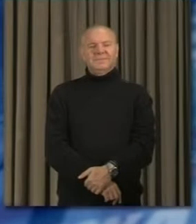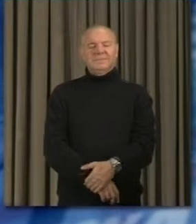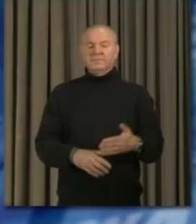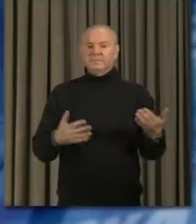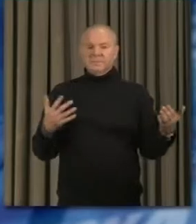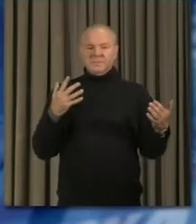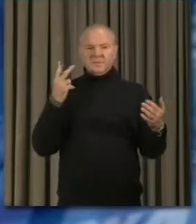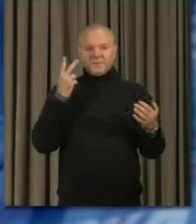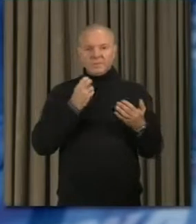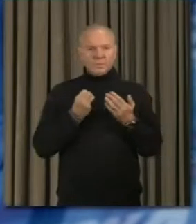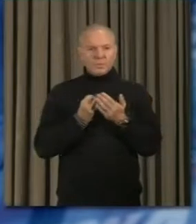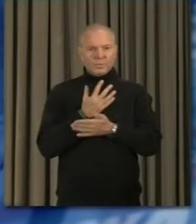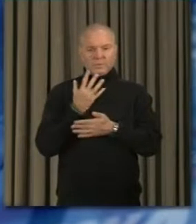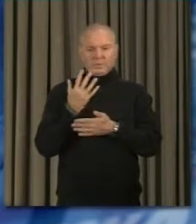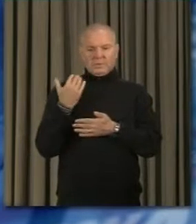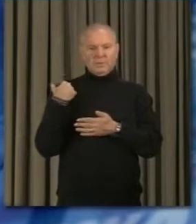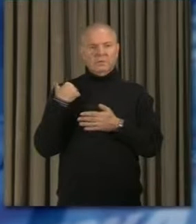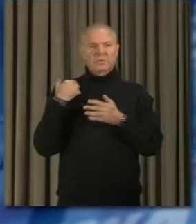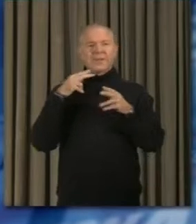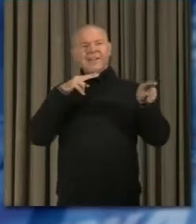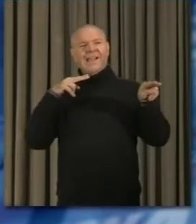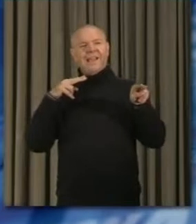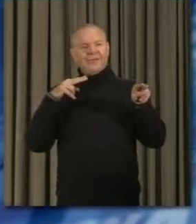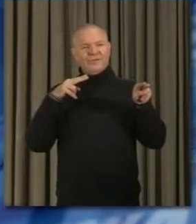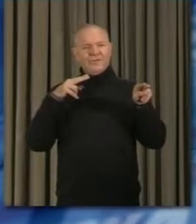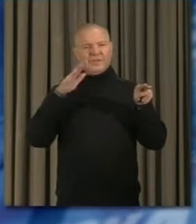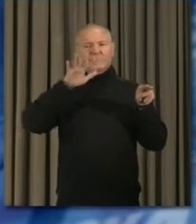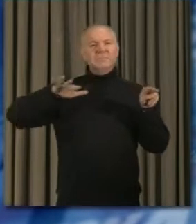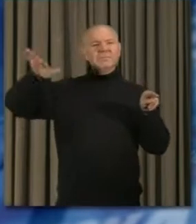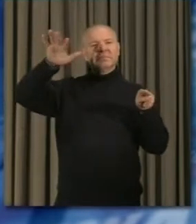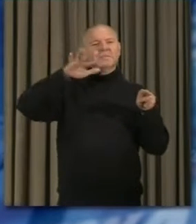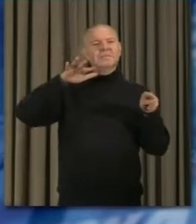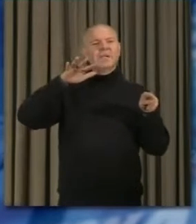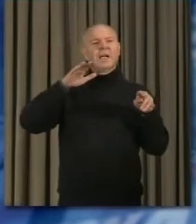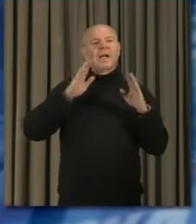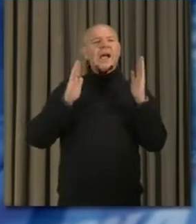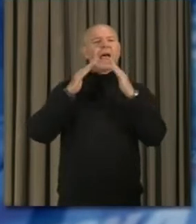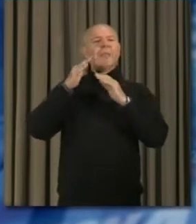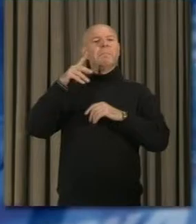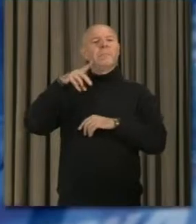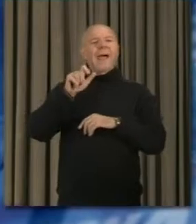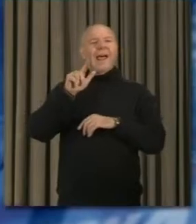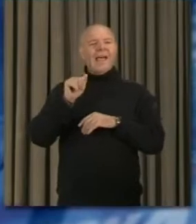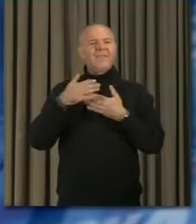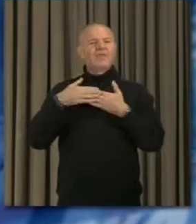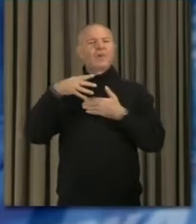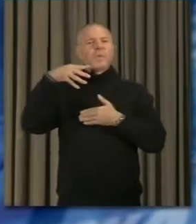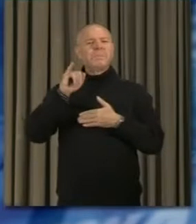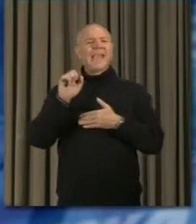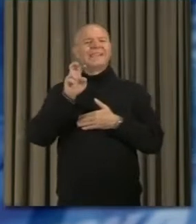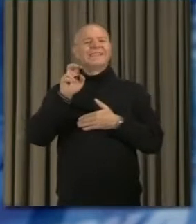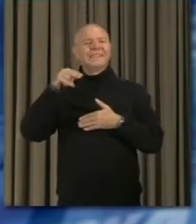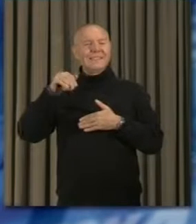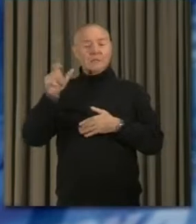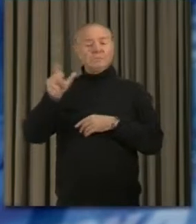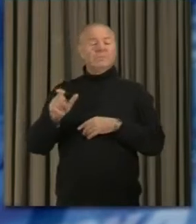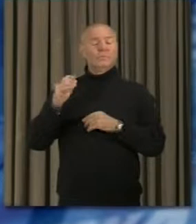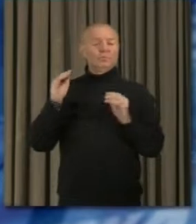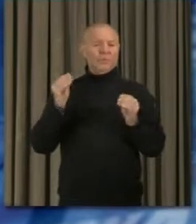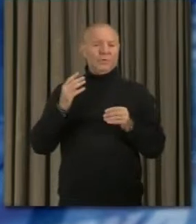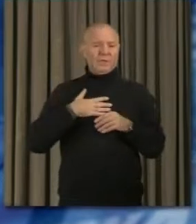È finita in tragedia una battuta di caccia nel pomeriggio di oggi nei boschi dell'Alpe Pala, sopra Miazzina. Angelo Francioli, 55 anni,